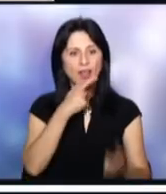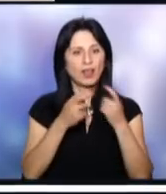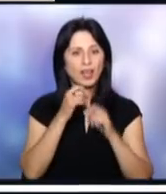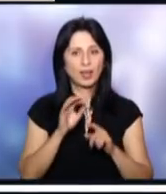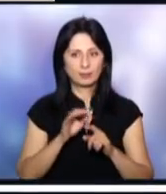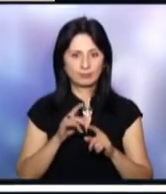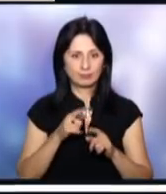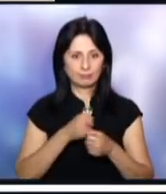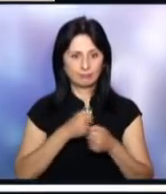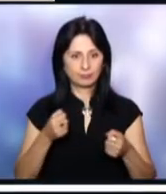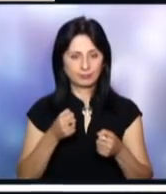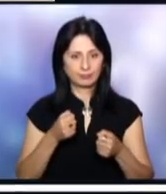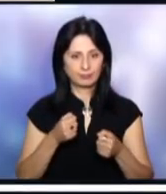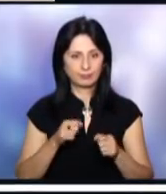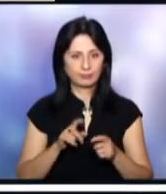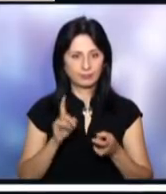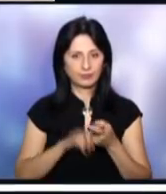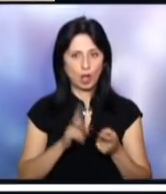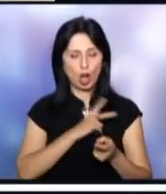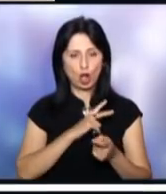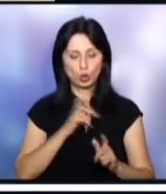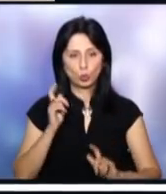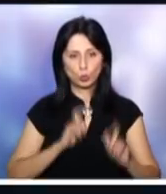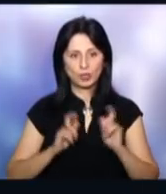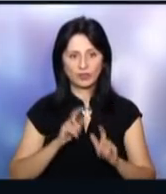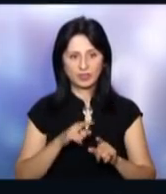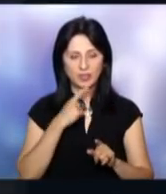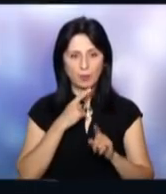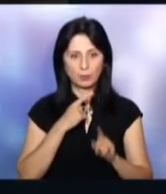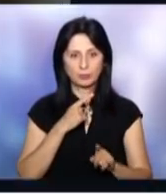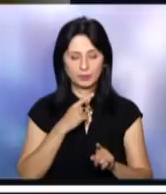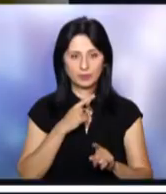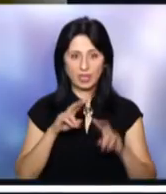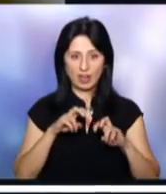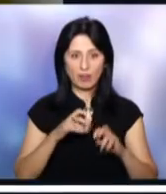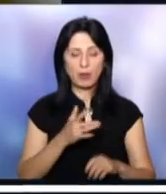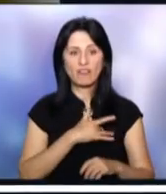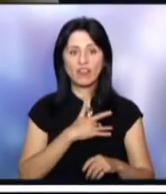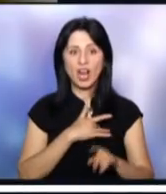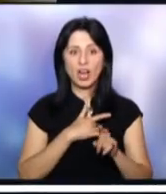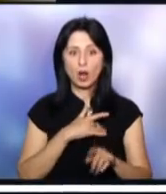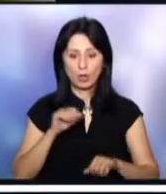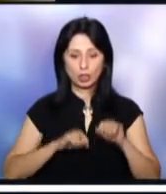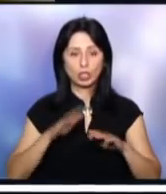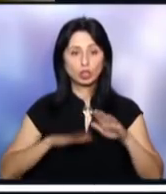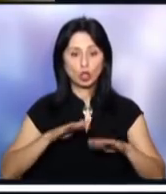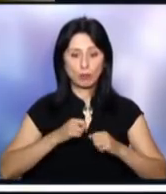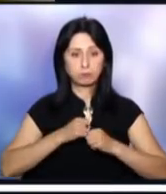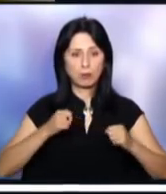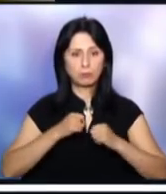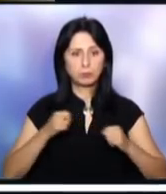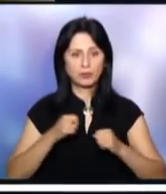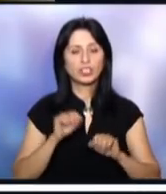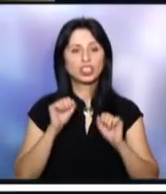ანტიდეპრესანტები და სიმსუქნის ეპიდემია კვლევას ლონდონის უნივერსიტეტი აქვეყნებს. კვლევარები ვარაუდობენ, რომ წონის მატება რიგ